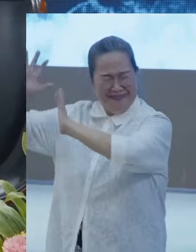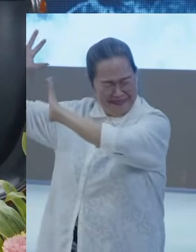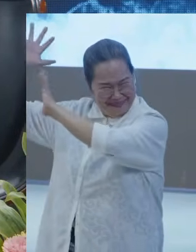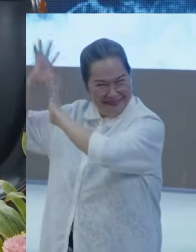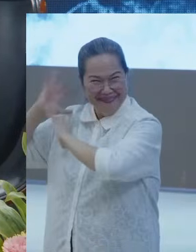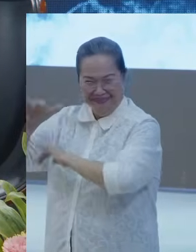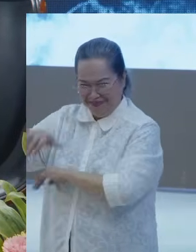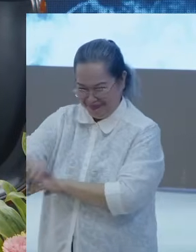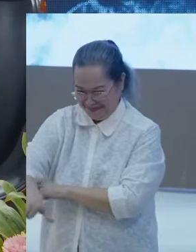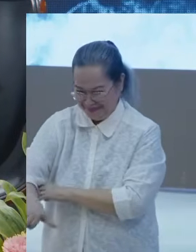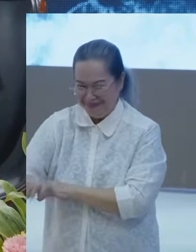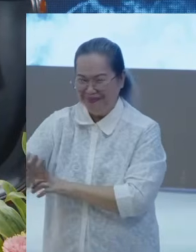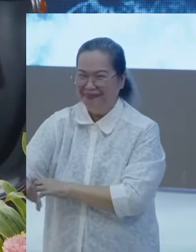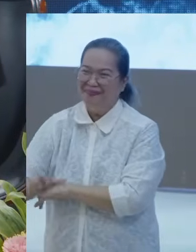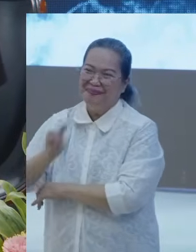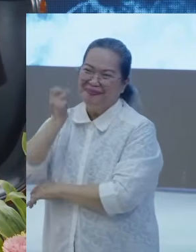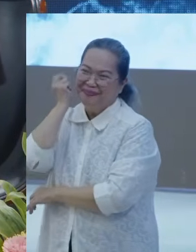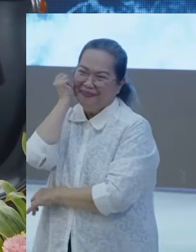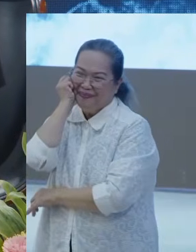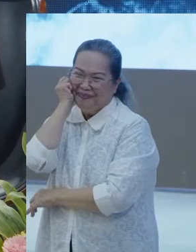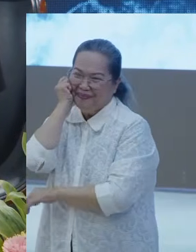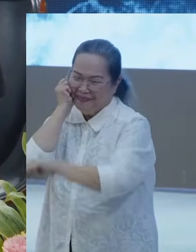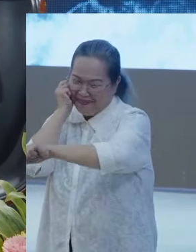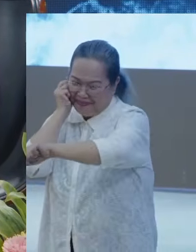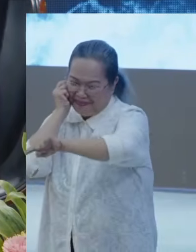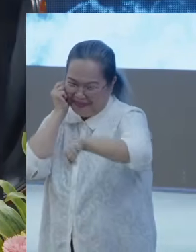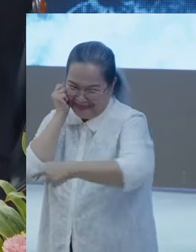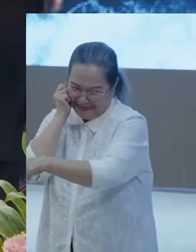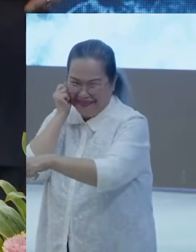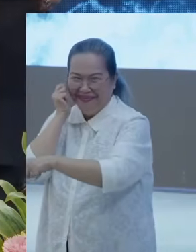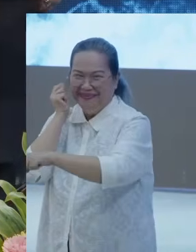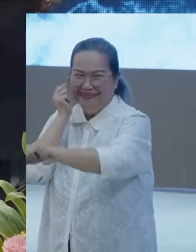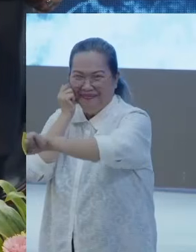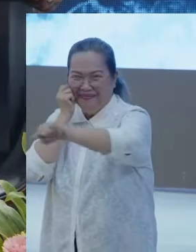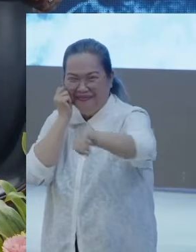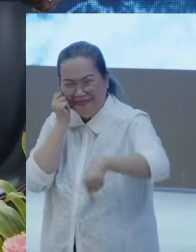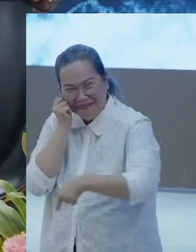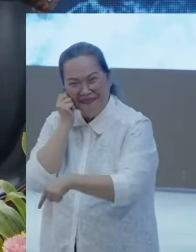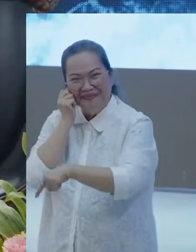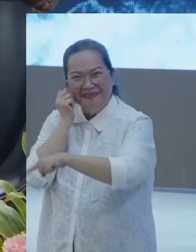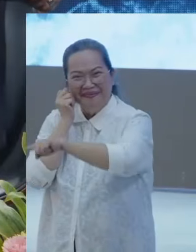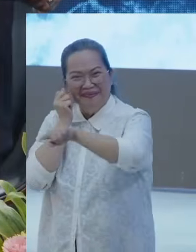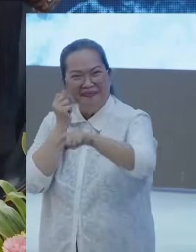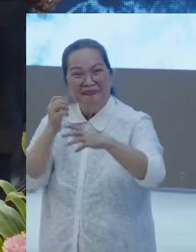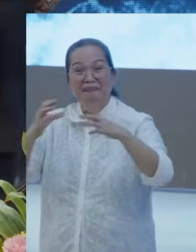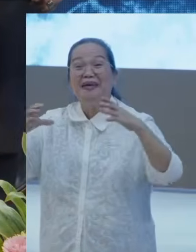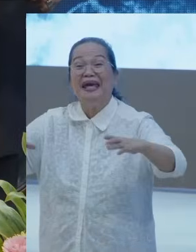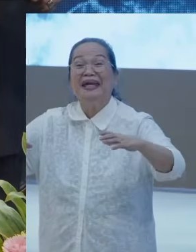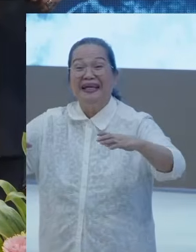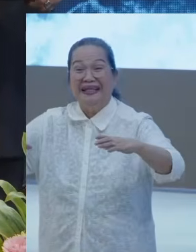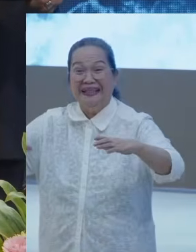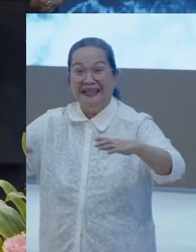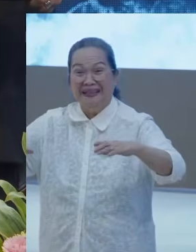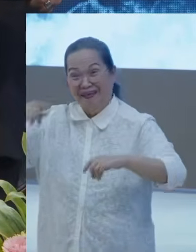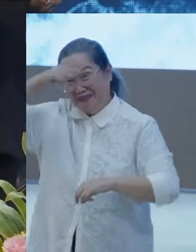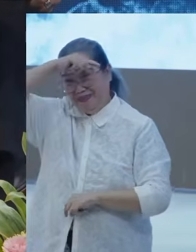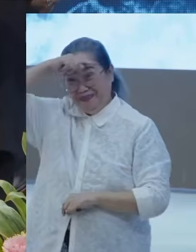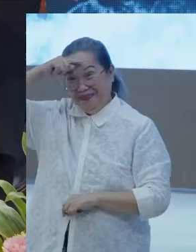Ganun nung araw mga telepono, mga bata, no? Tsaka ang telepono nun malaki, kulay